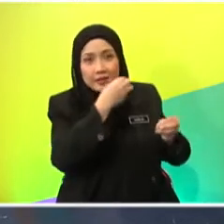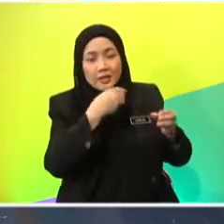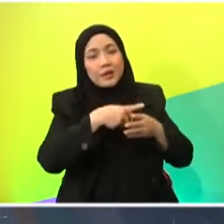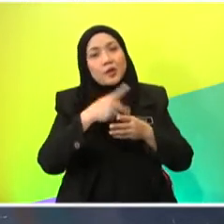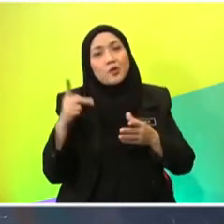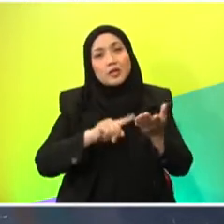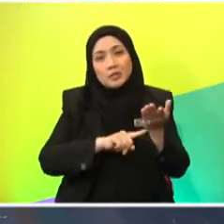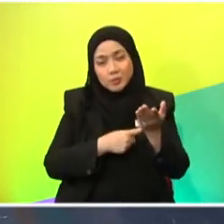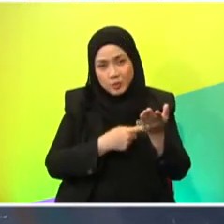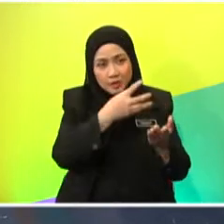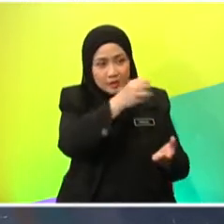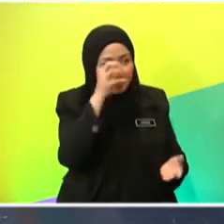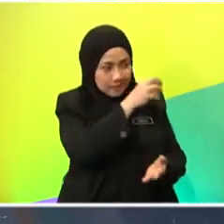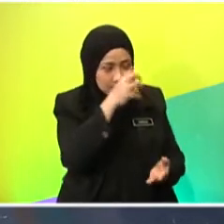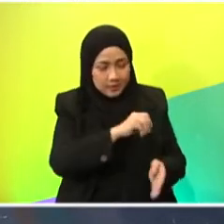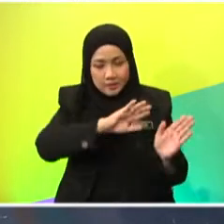keliru